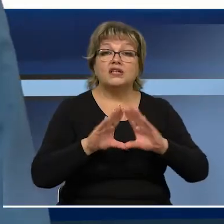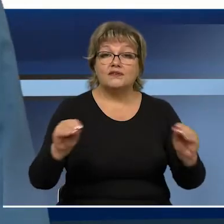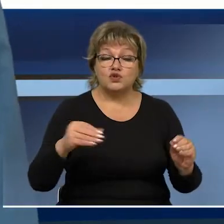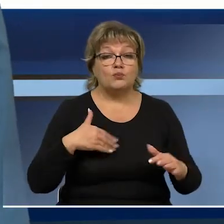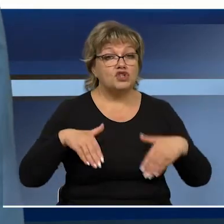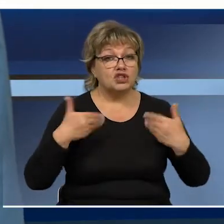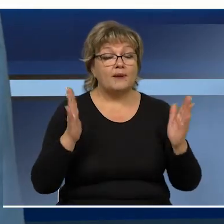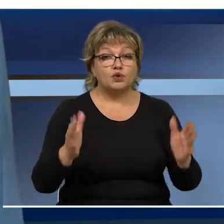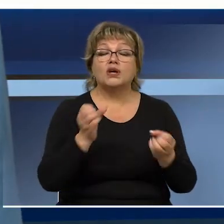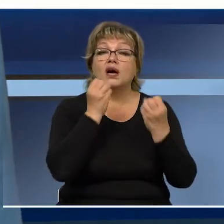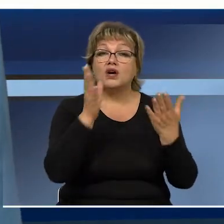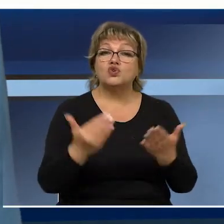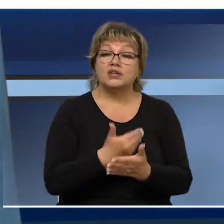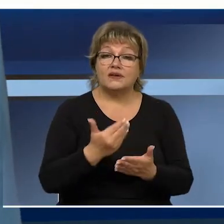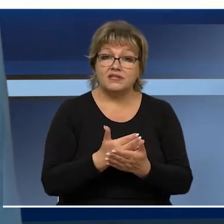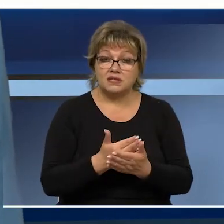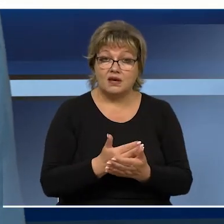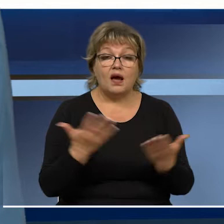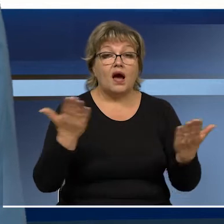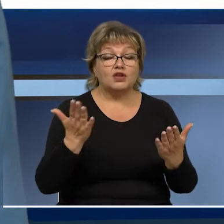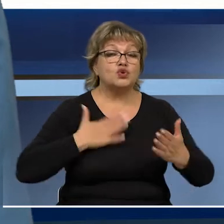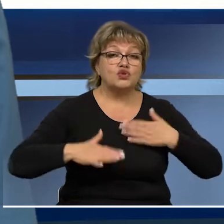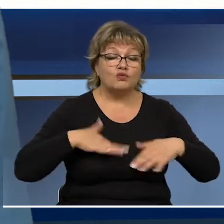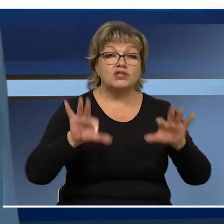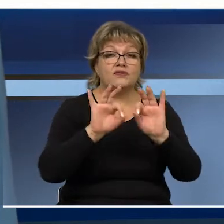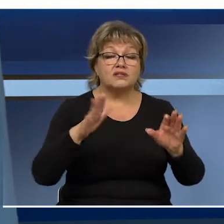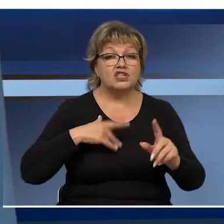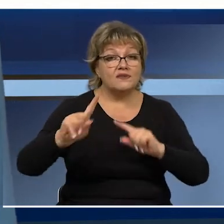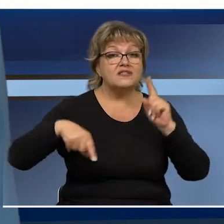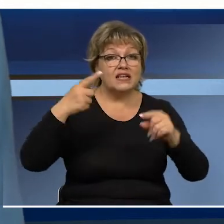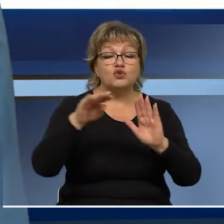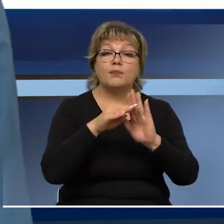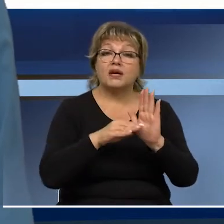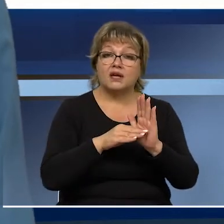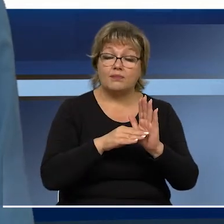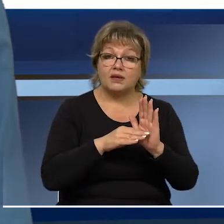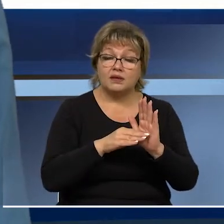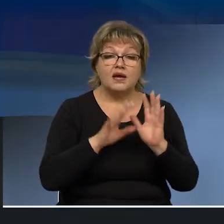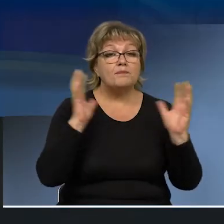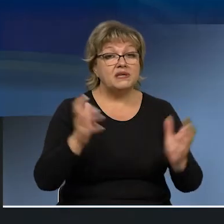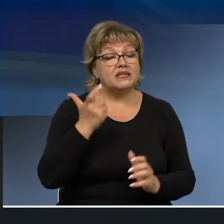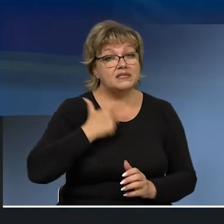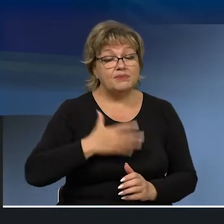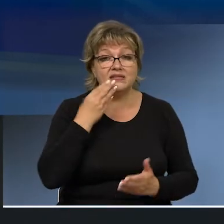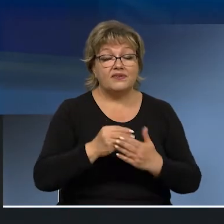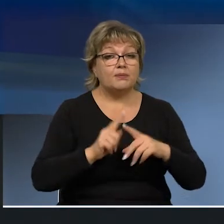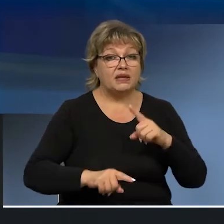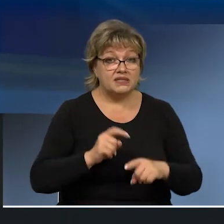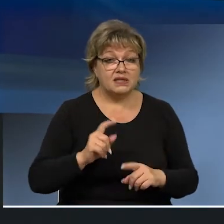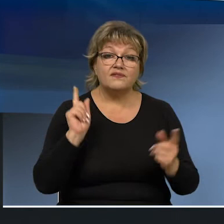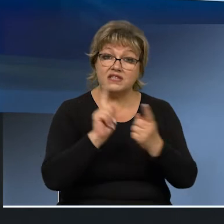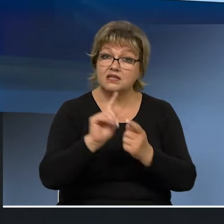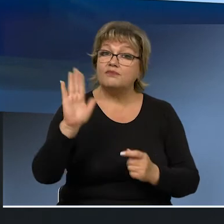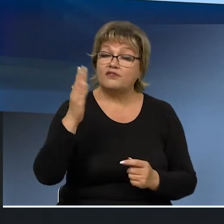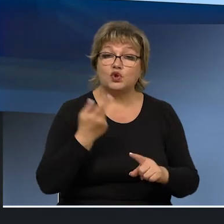на сегодня это всё мы желаем вам только хороших новостей о которых с удовольствием расскажу в нашей следующей программе берегите себя